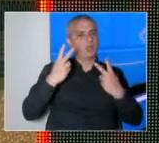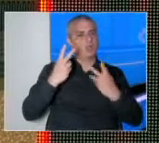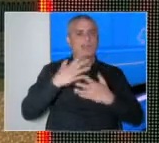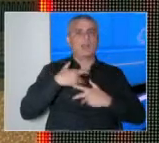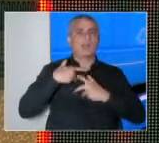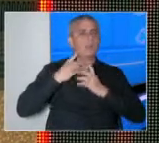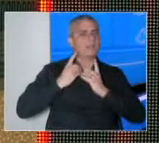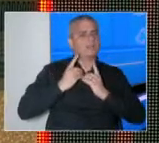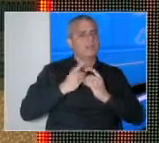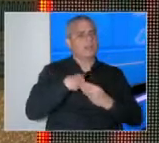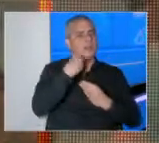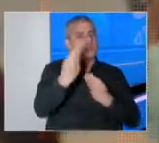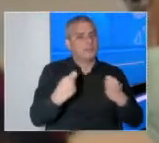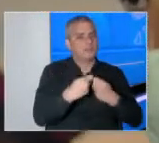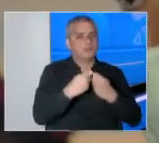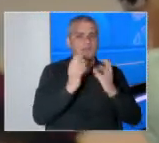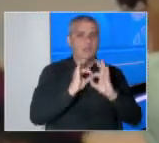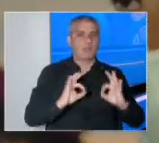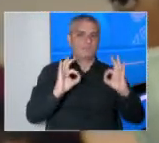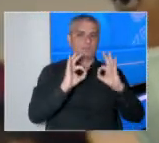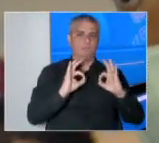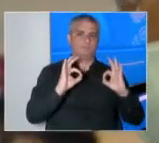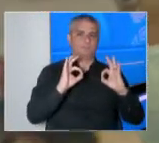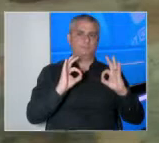מסעו עם איש.